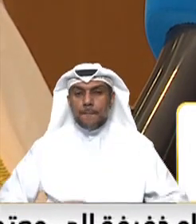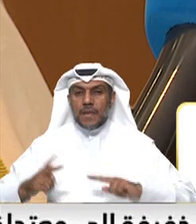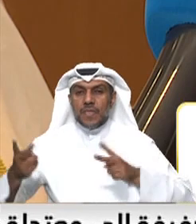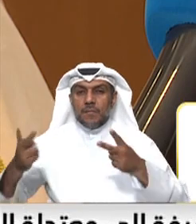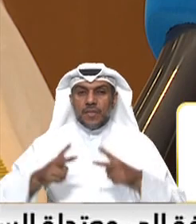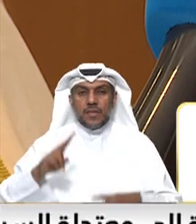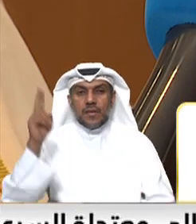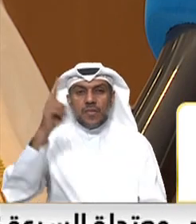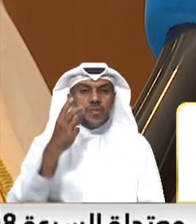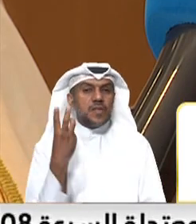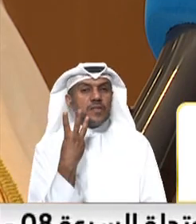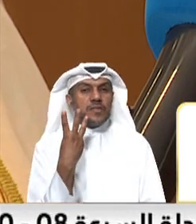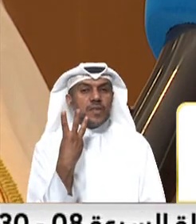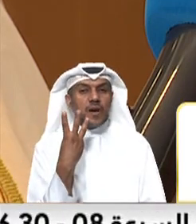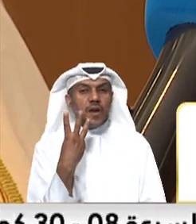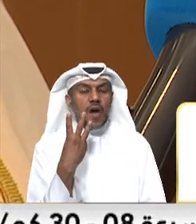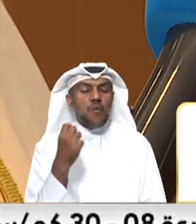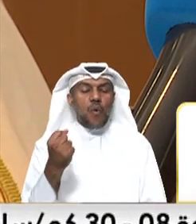3000 ميجاوات،